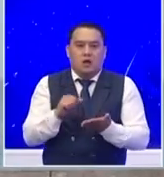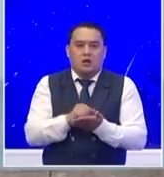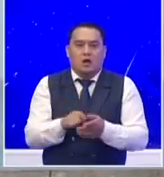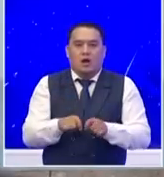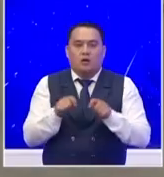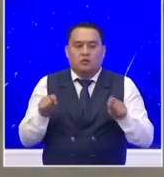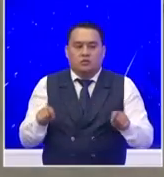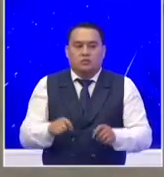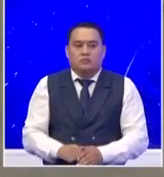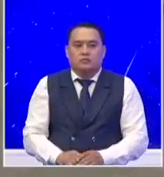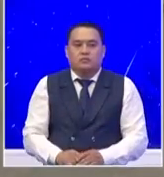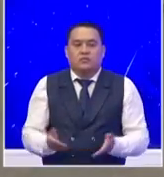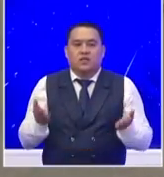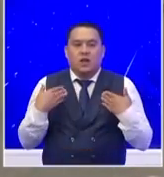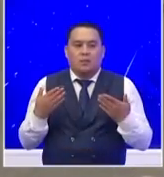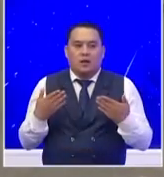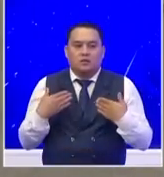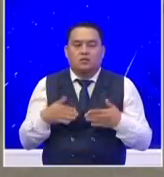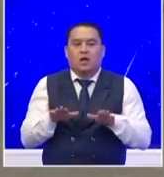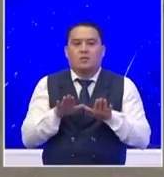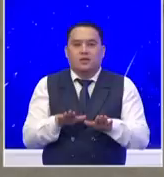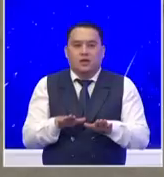ашуға рұқсат беріледі. Демалыс аймақтарындағы